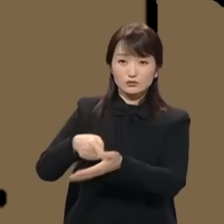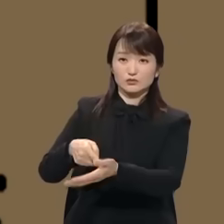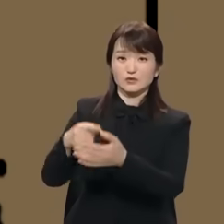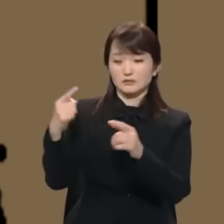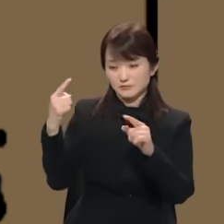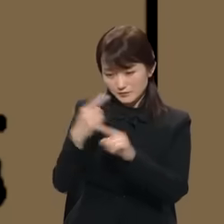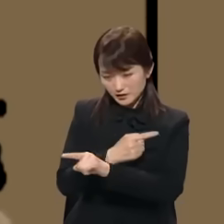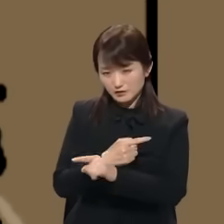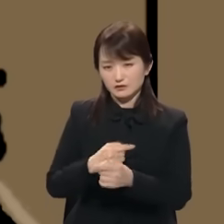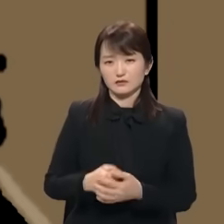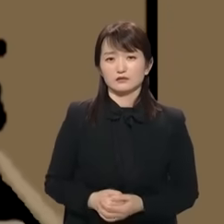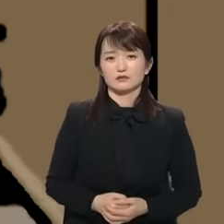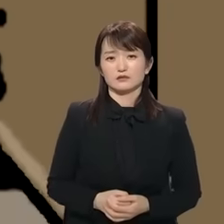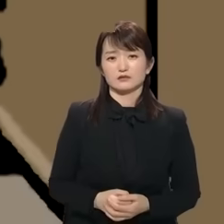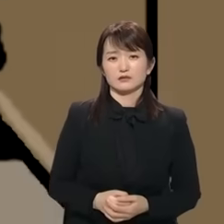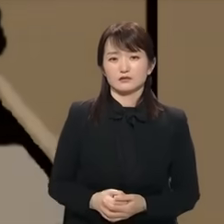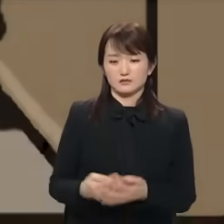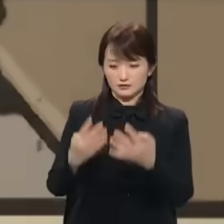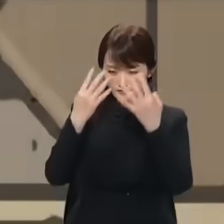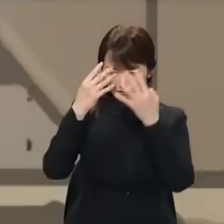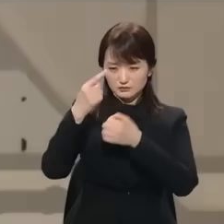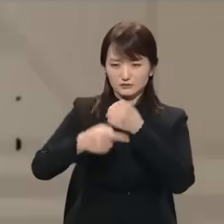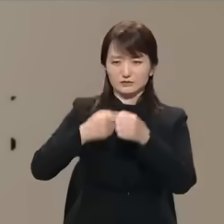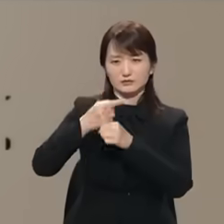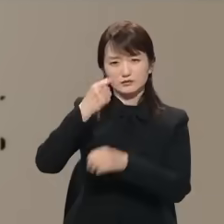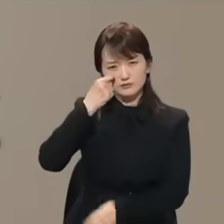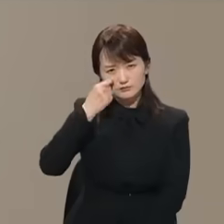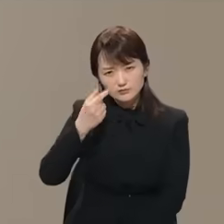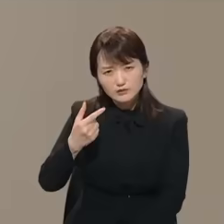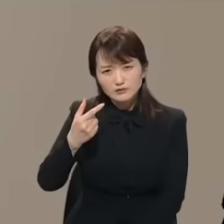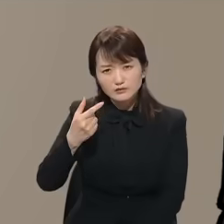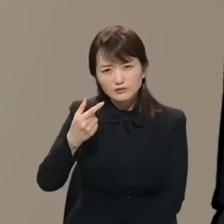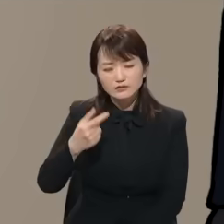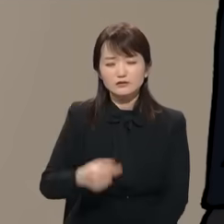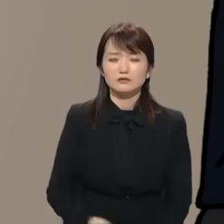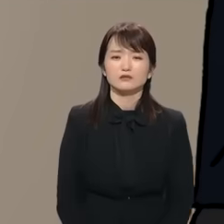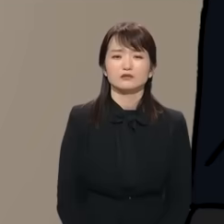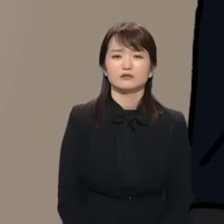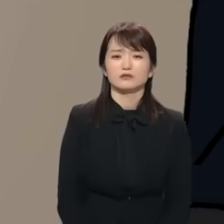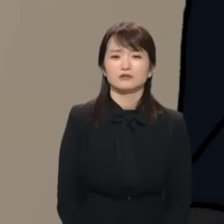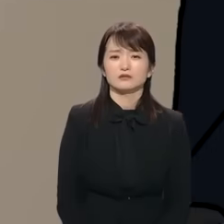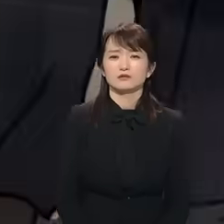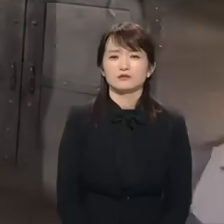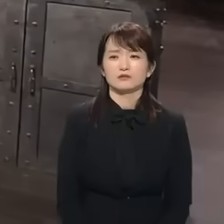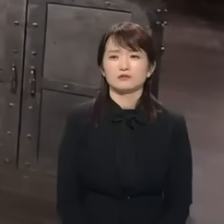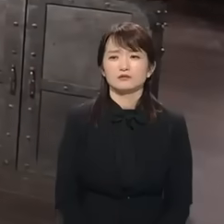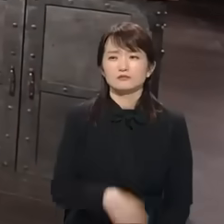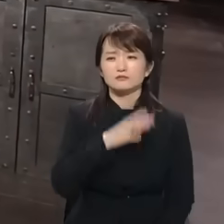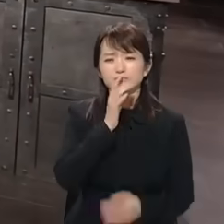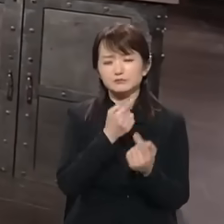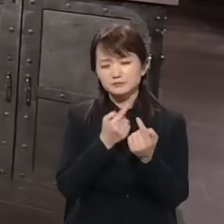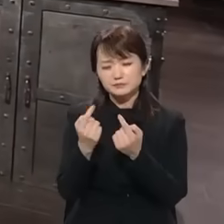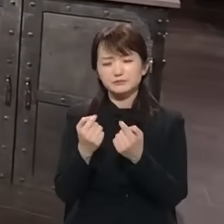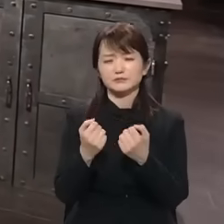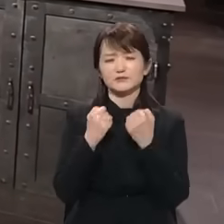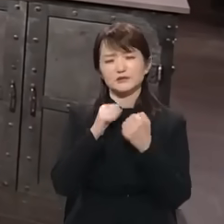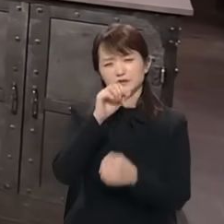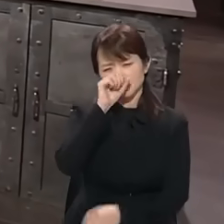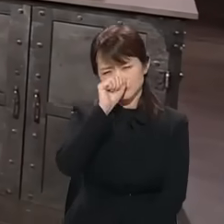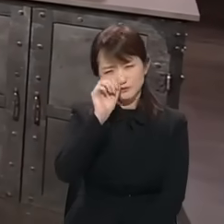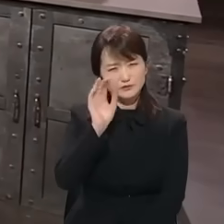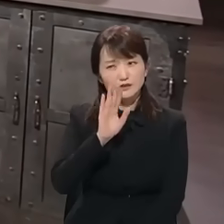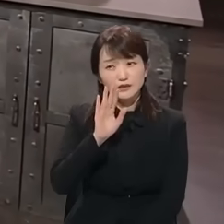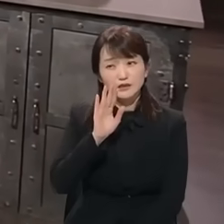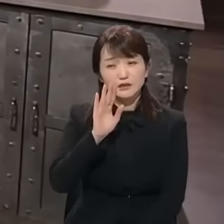갖다가 1년 어 6개월로음 그니까 보통 그 고령이고 건강 상태가 좋지 않은